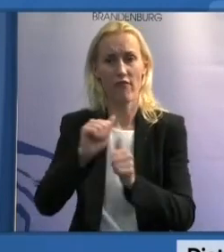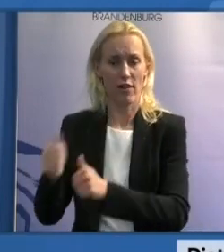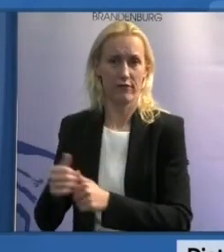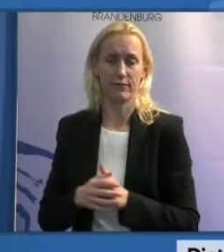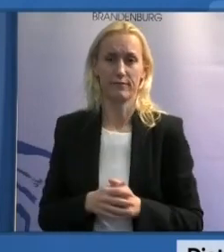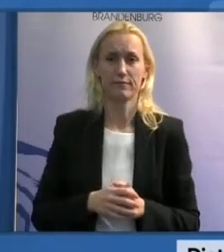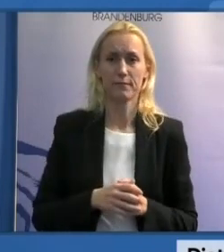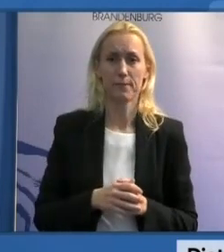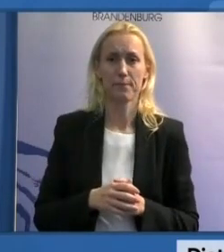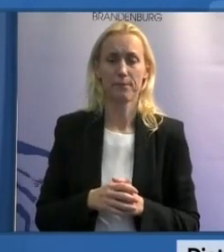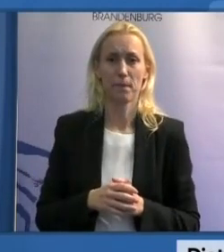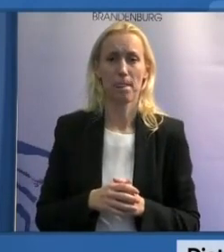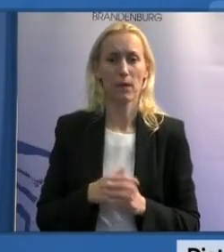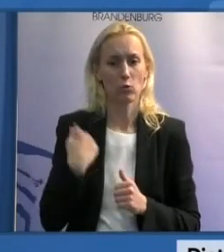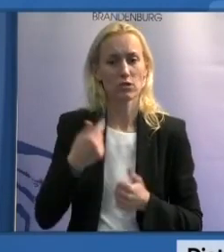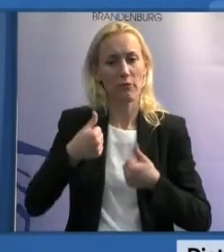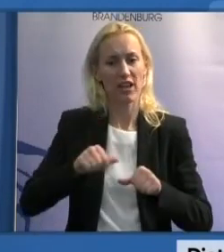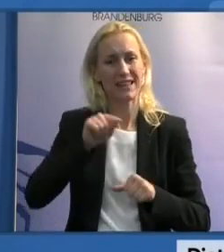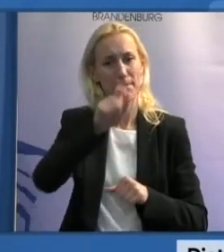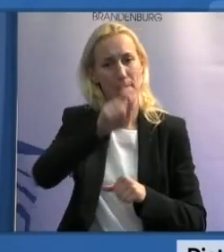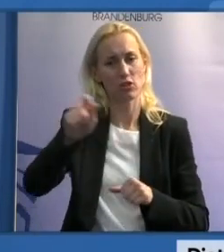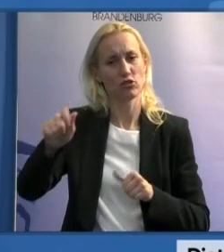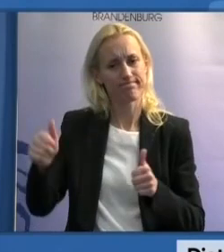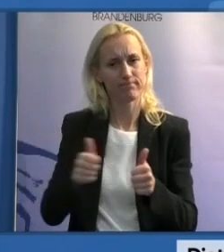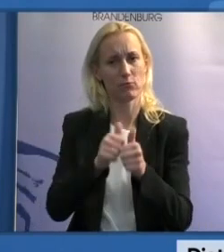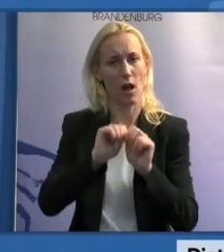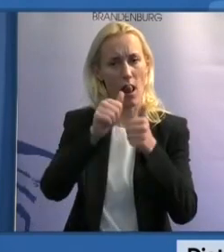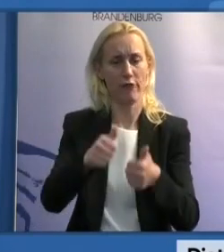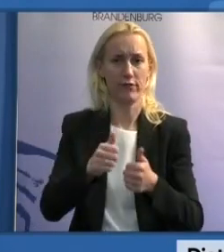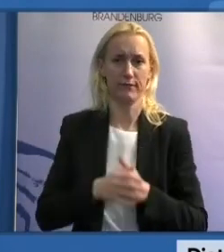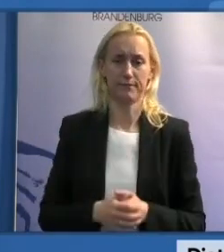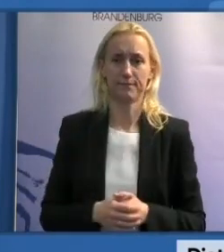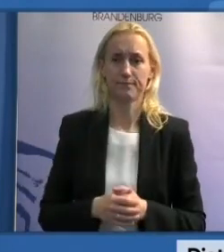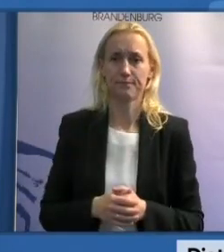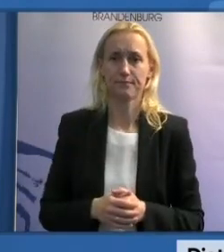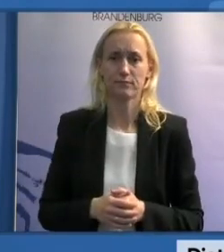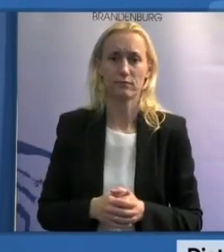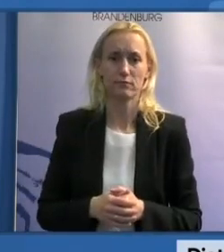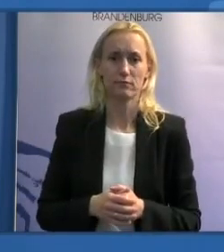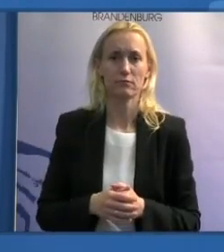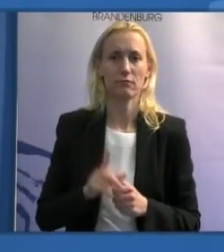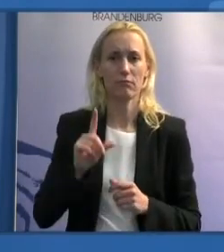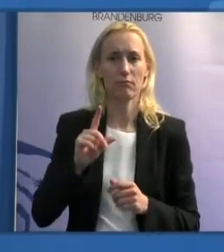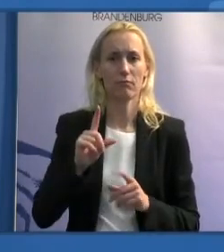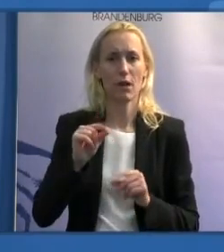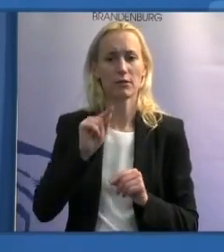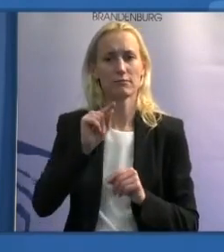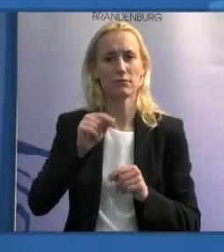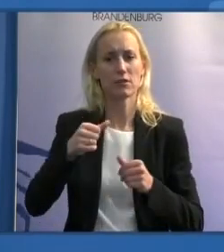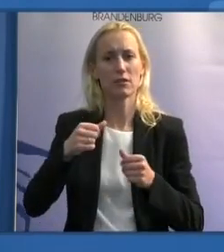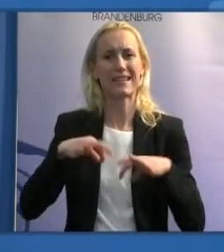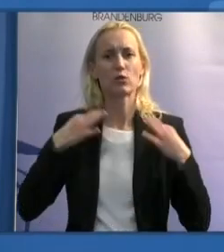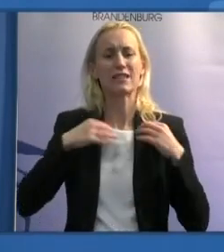Es ist unsere Pflicht, diesen Menschen beizustehen und das unsere zu tun, um den Druck auf das